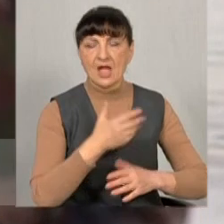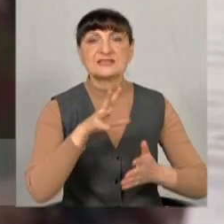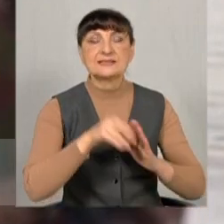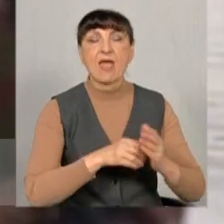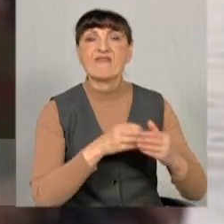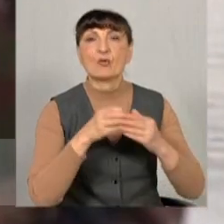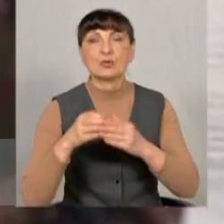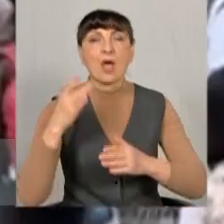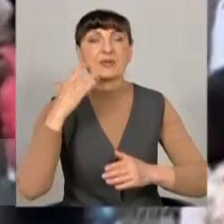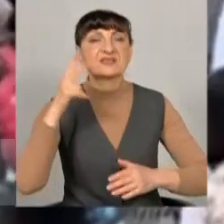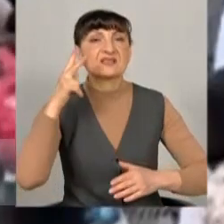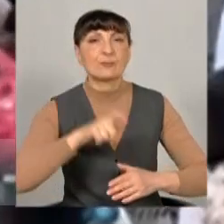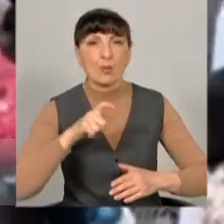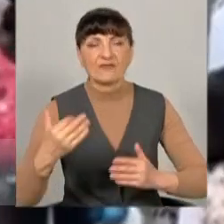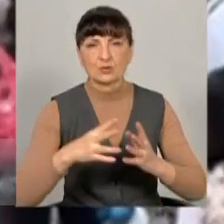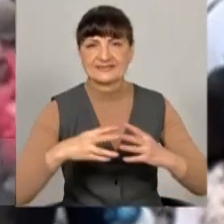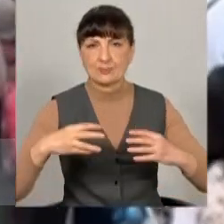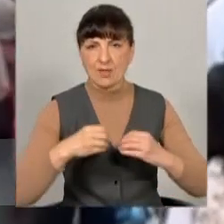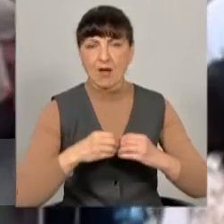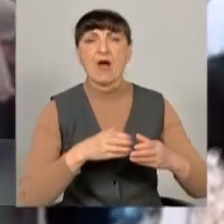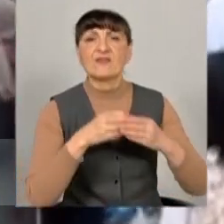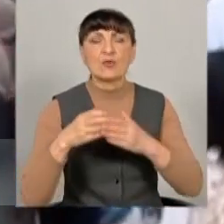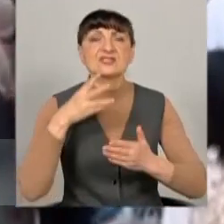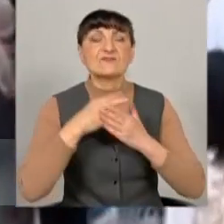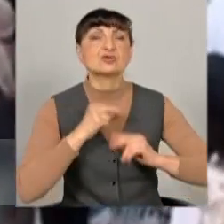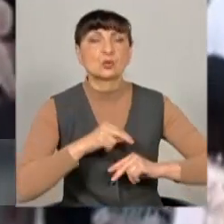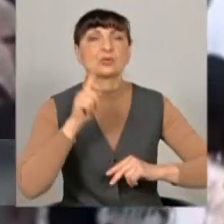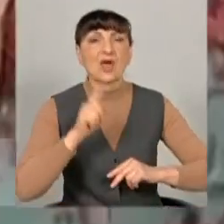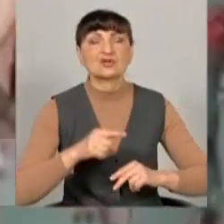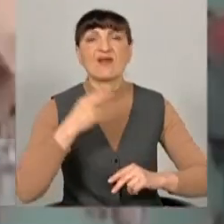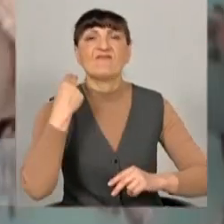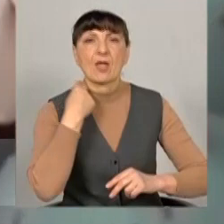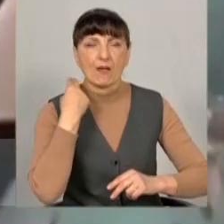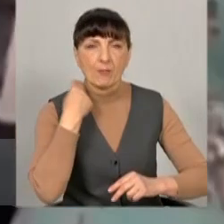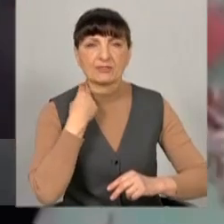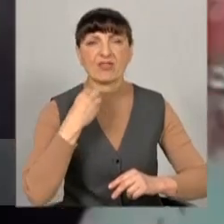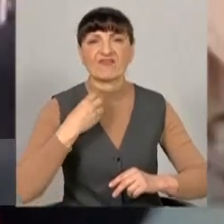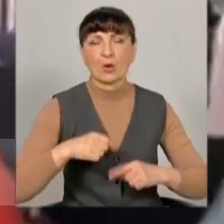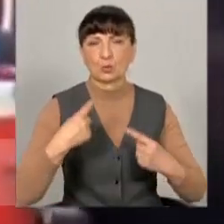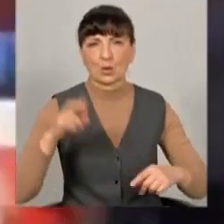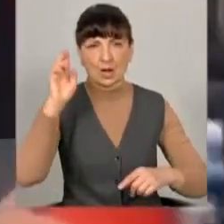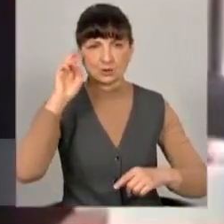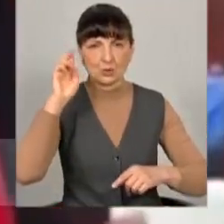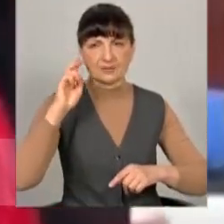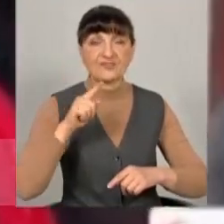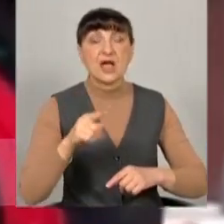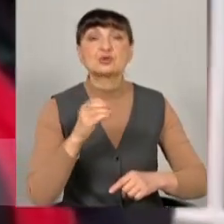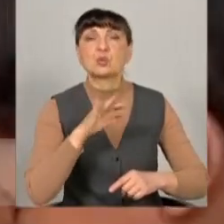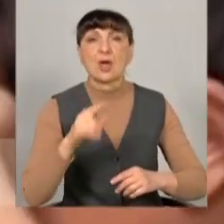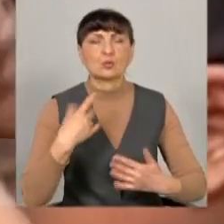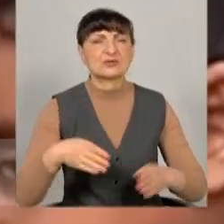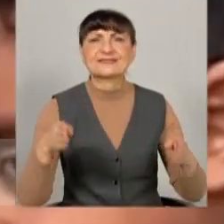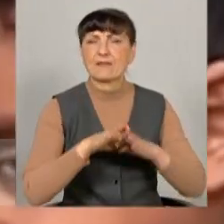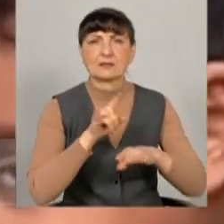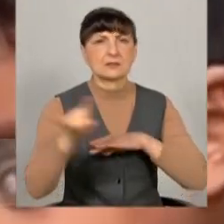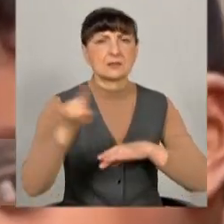эвакуированных американские дипломаты и их семьи. Вывозят своих сотрудников также Великобритания, Франция и многие другие. Сама страна закрыла воздушное